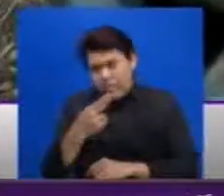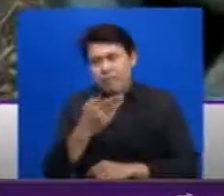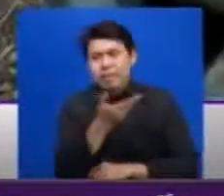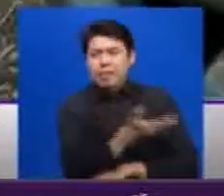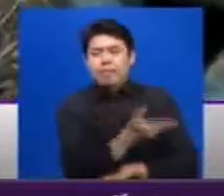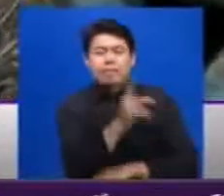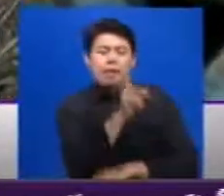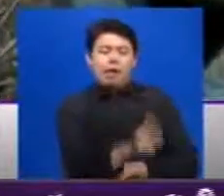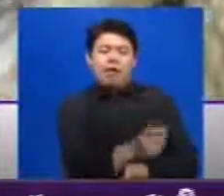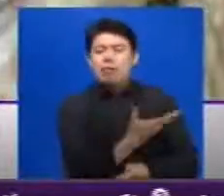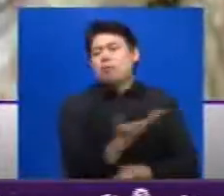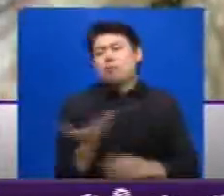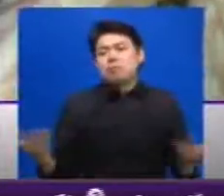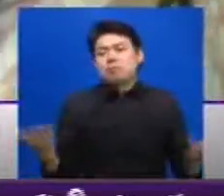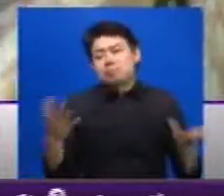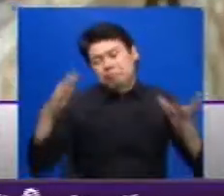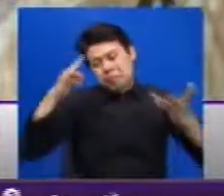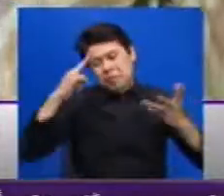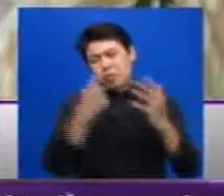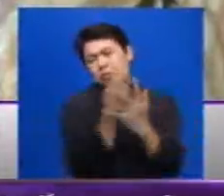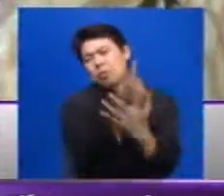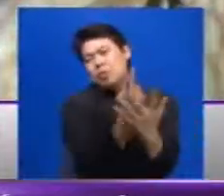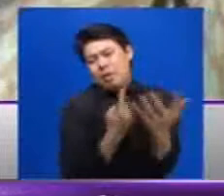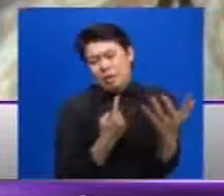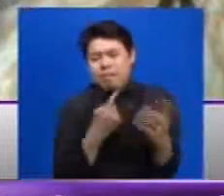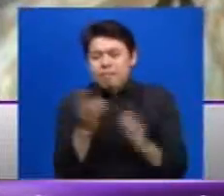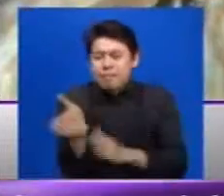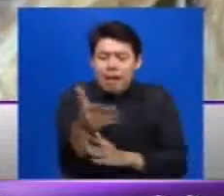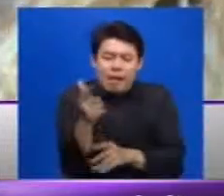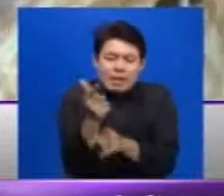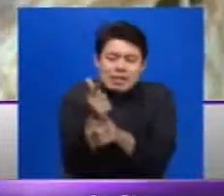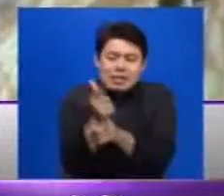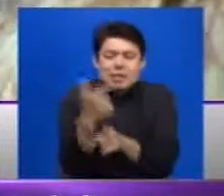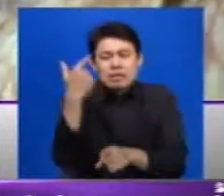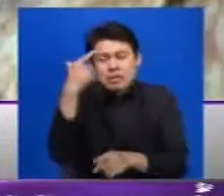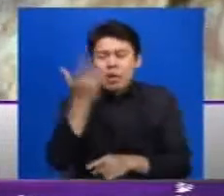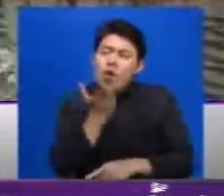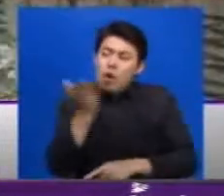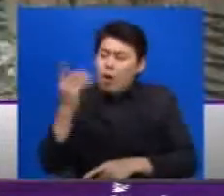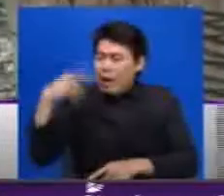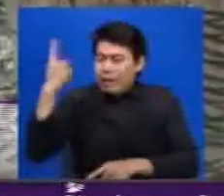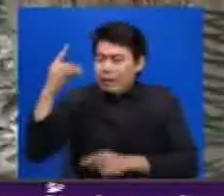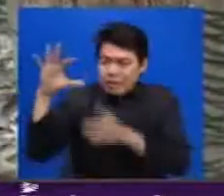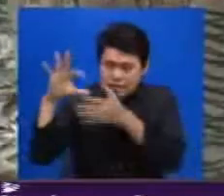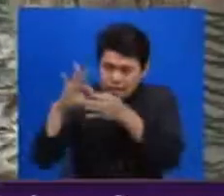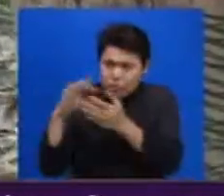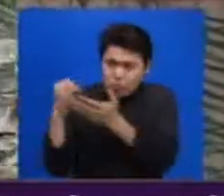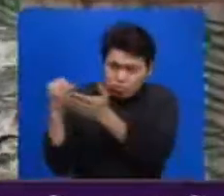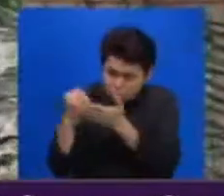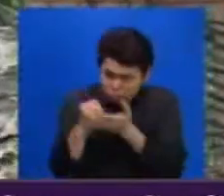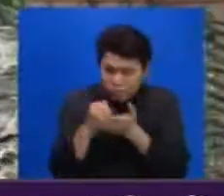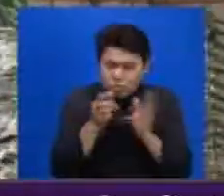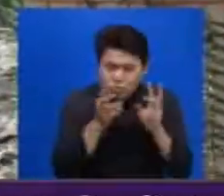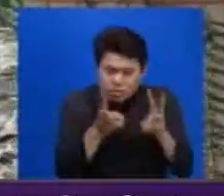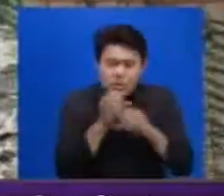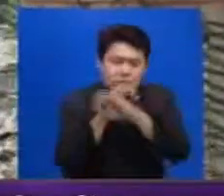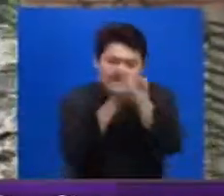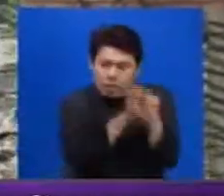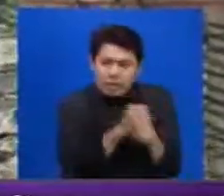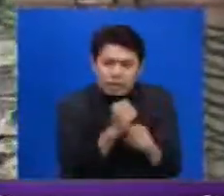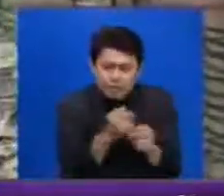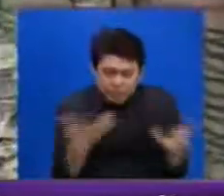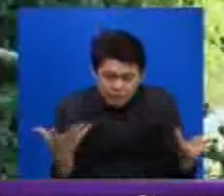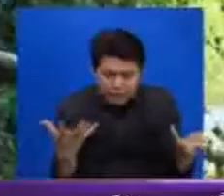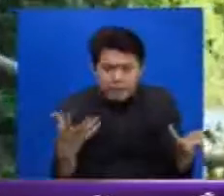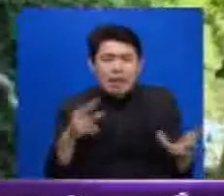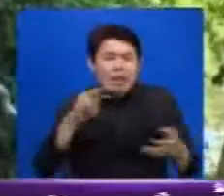อุสาพรหมอายุ67ปีตัวแทนเกษตรกรเลี้ยงปลากระชังเรียกร้องให้หน่วยงานที่เกี่ยวข้องหามาตรการช่วยเหลือด้วยการ